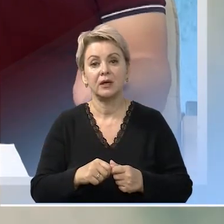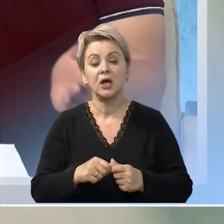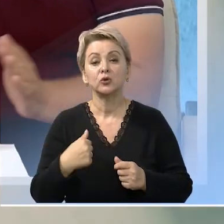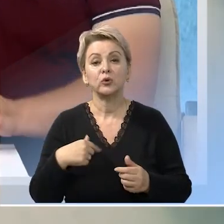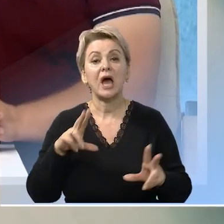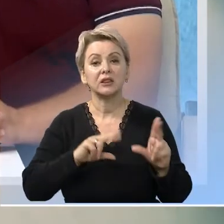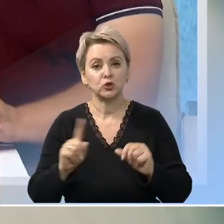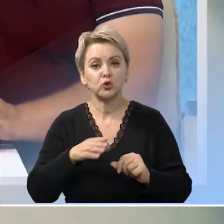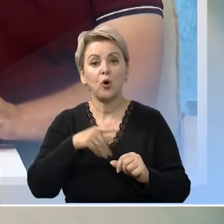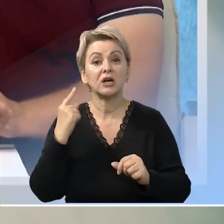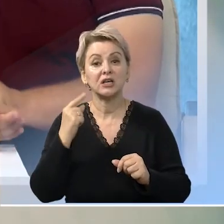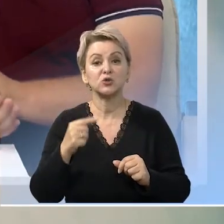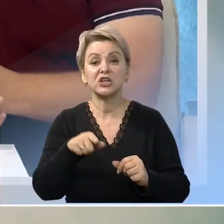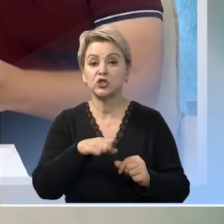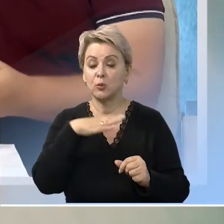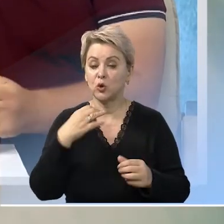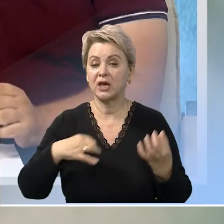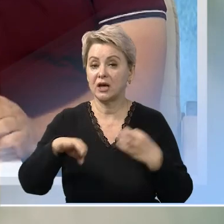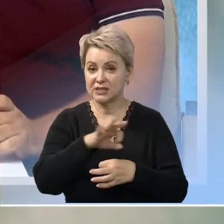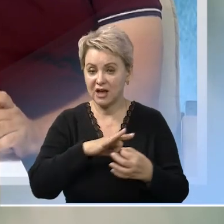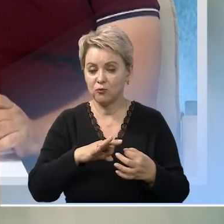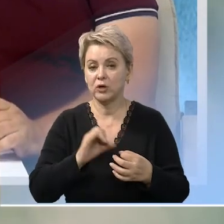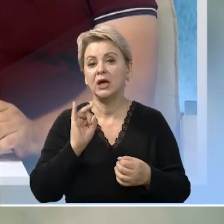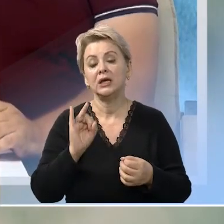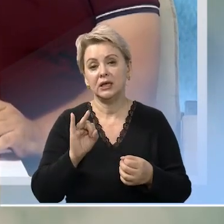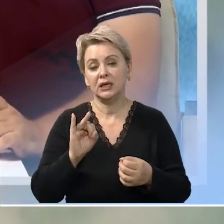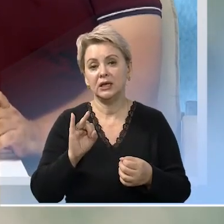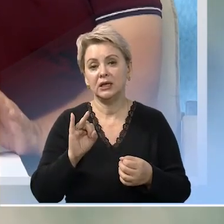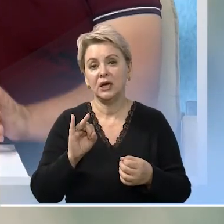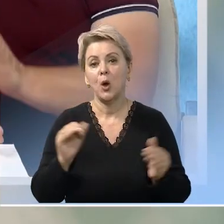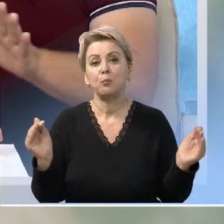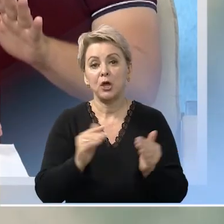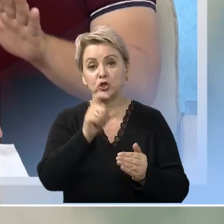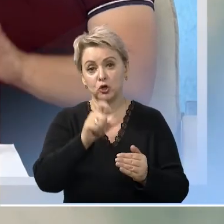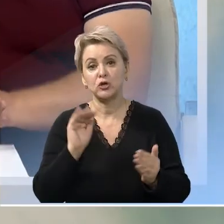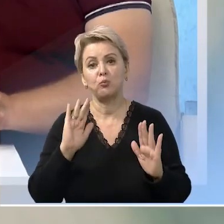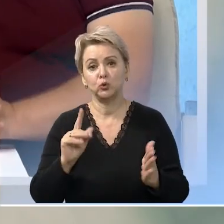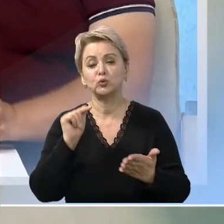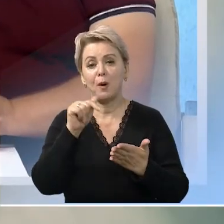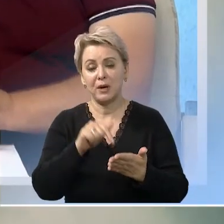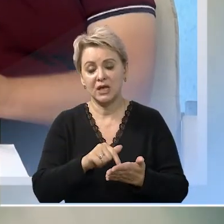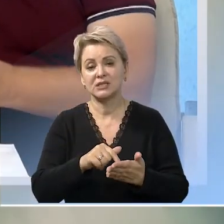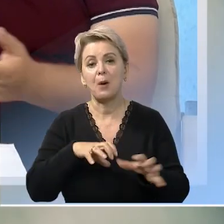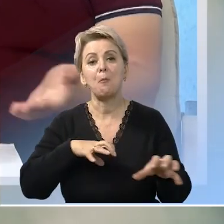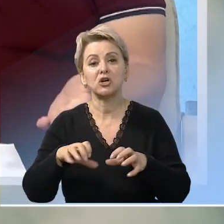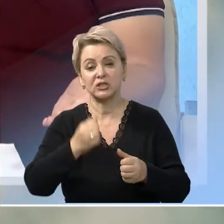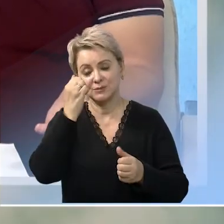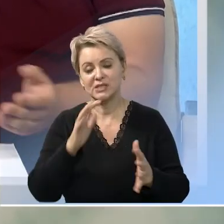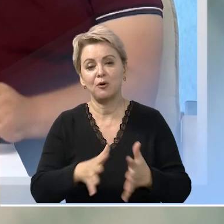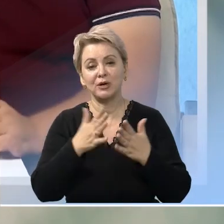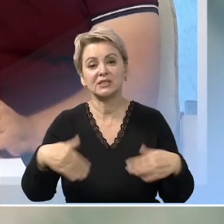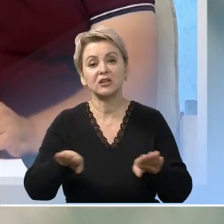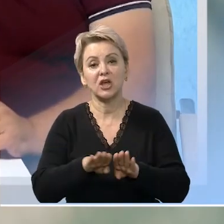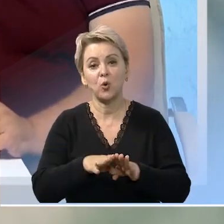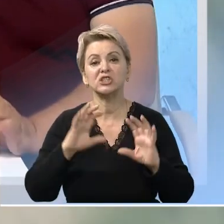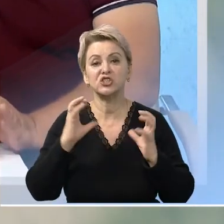Ну, надеюсь, что сейчас наш разговор многие услышали, и, ну, по крайней мере, меньше людей будет попадаться на удочку мошенников. Спасибо большое за